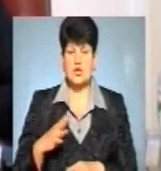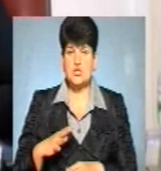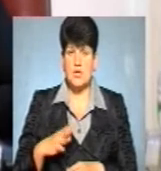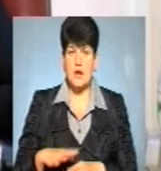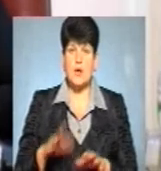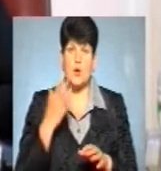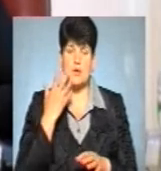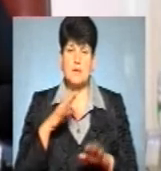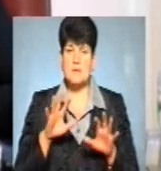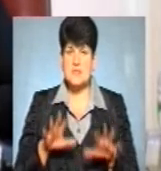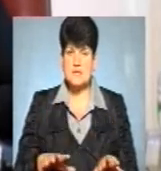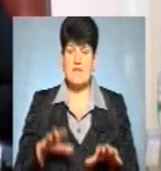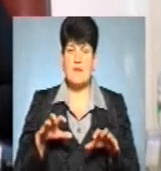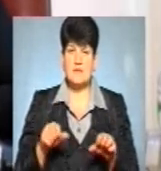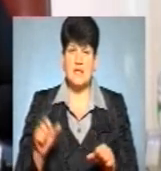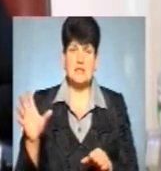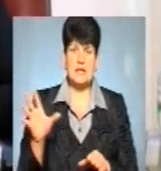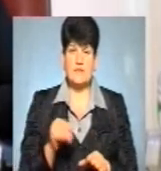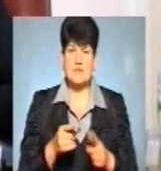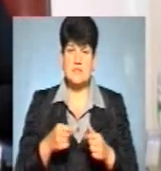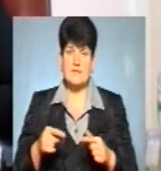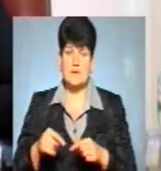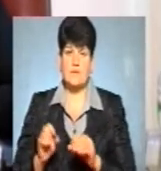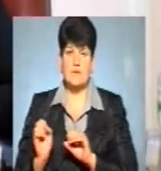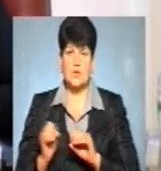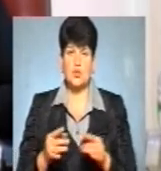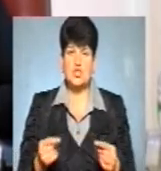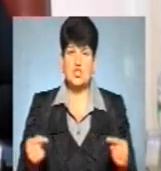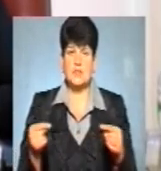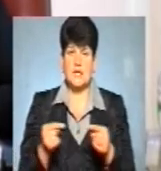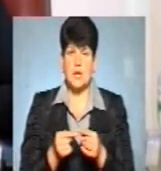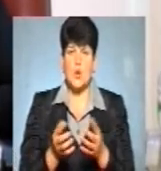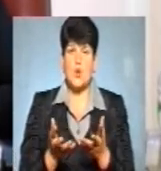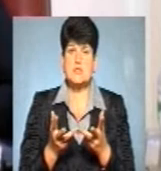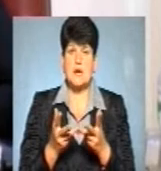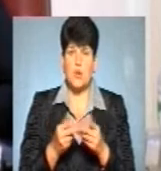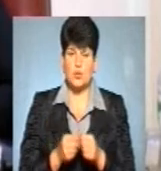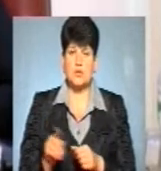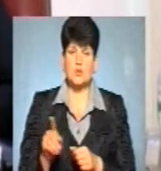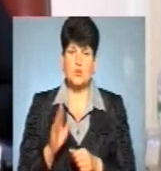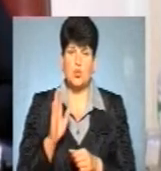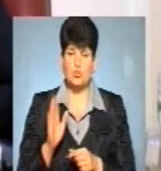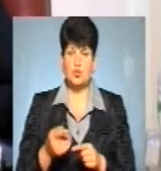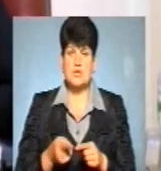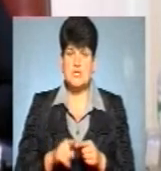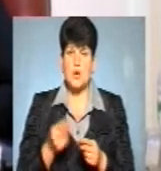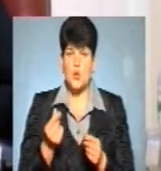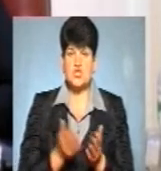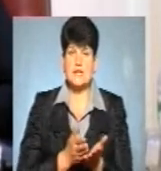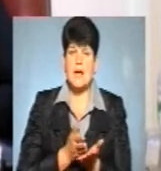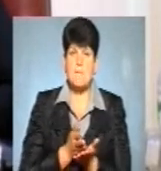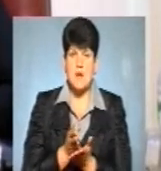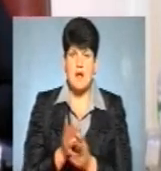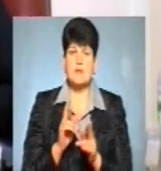місцева влада, всі відповідальні відомства подадуть чіткі розрахунки, на що будуть ці гроші направлені, як вони